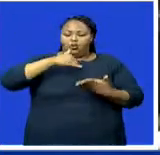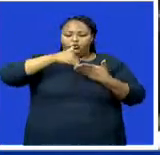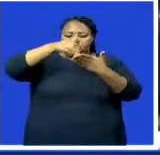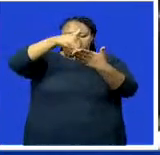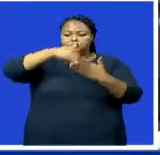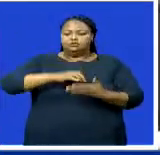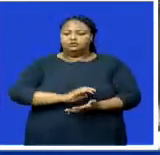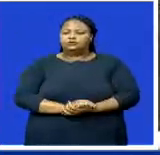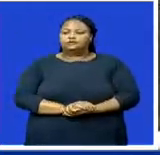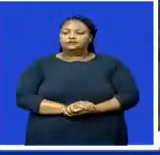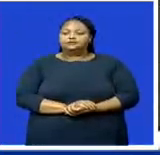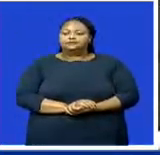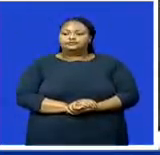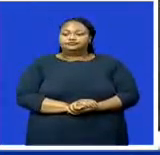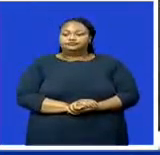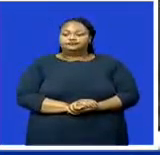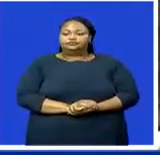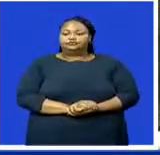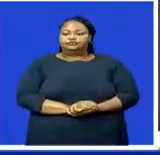Yes.